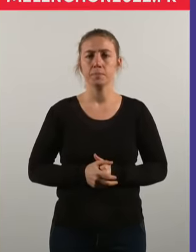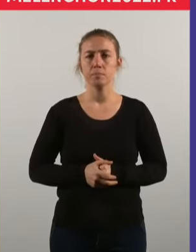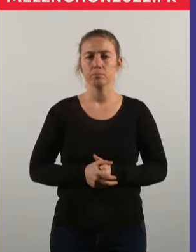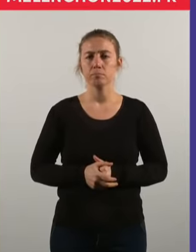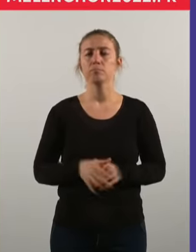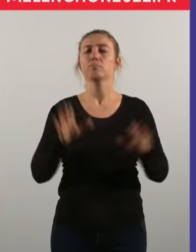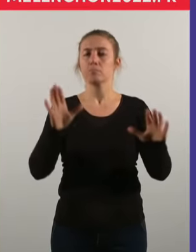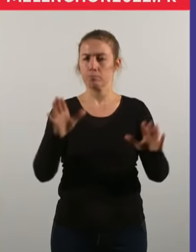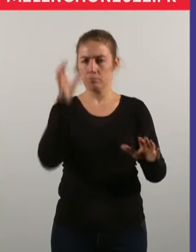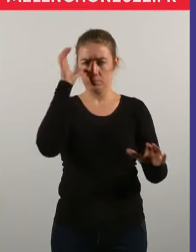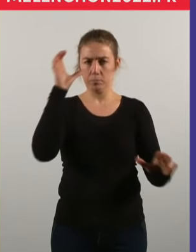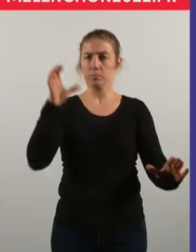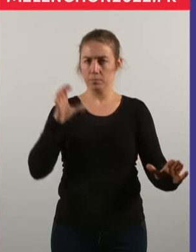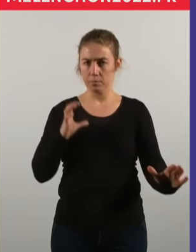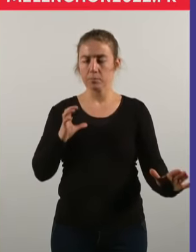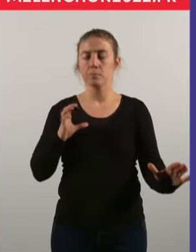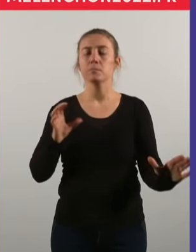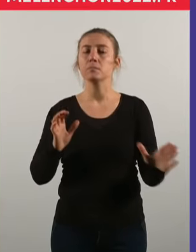Écoutez-moi.